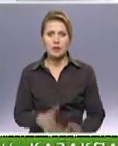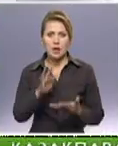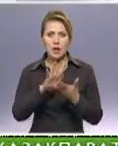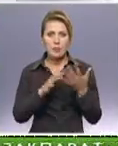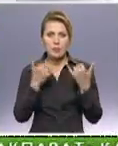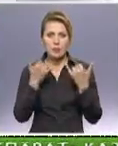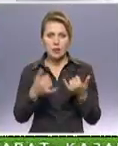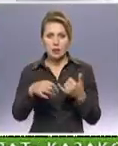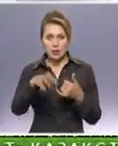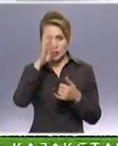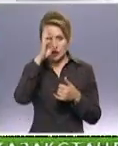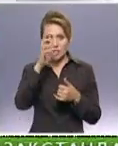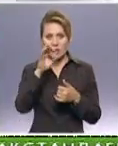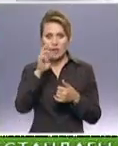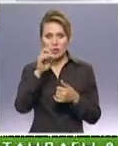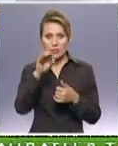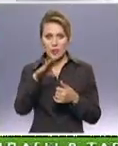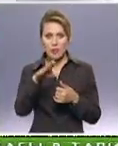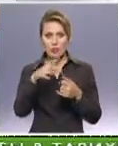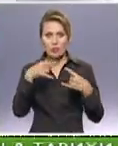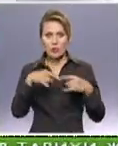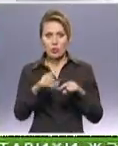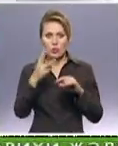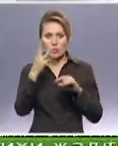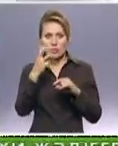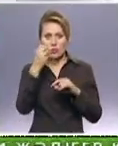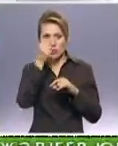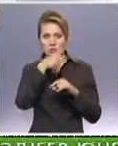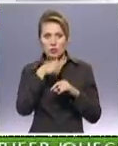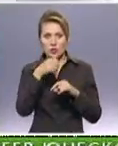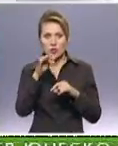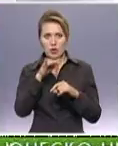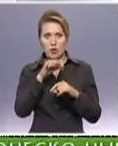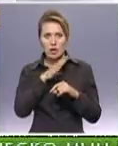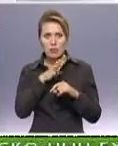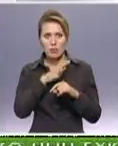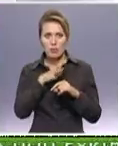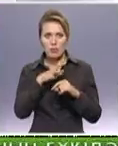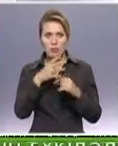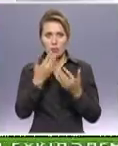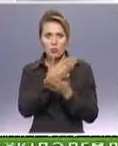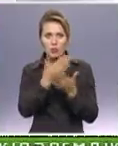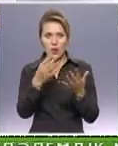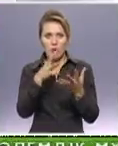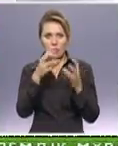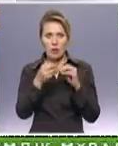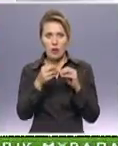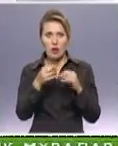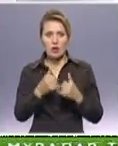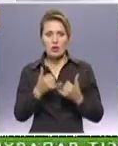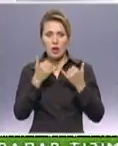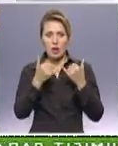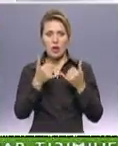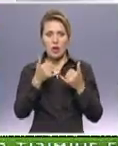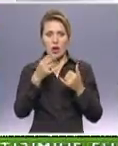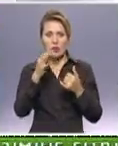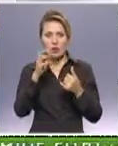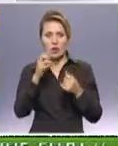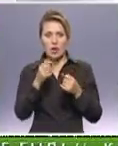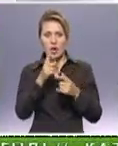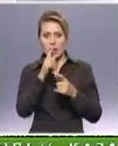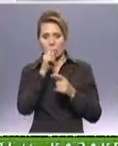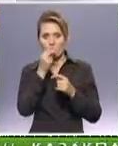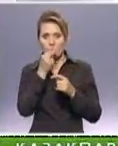Жалғастырайық. Биыл Ер Жәнібектің туылғанына 3 жыл. Осыған орай Шығыс Қазақстан облысында батырдың құрметіне арналып 6 алашқа ас